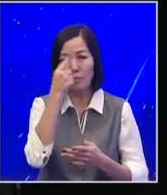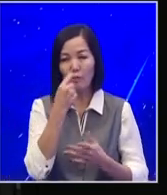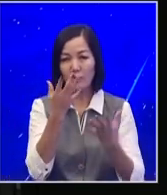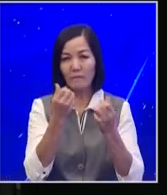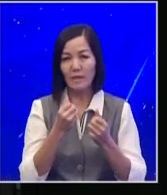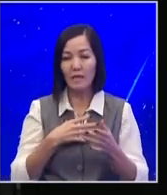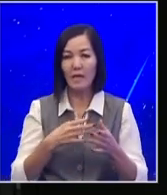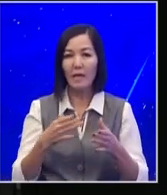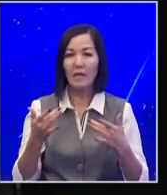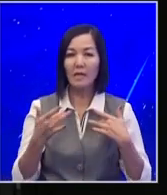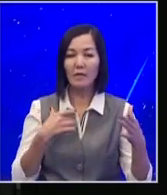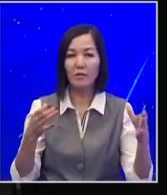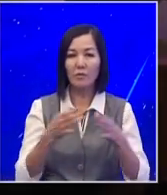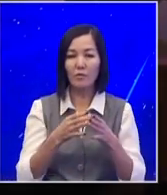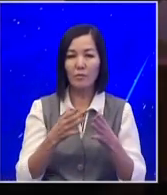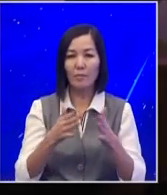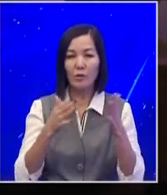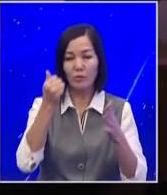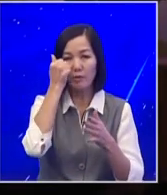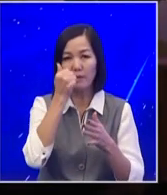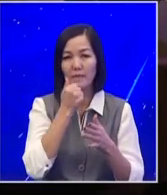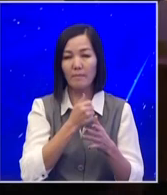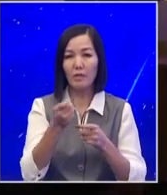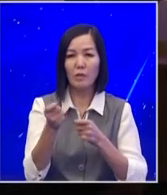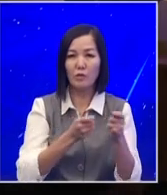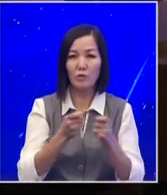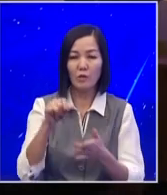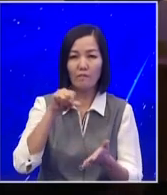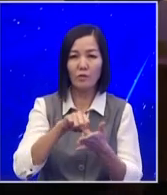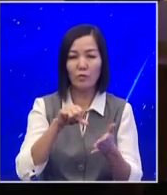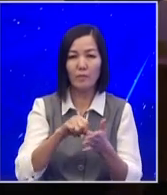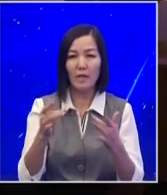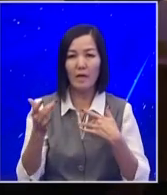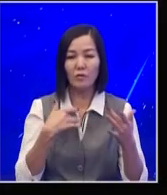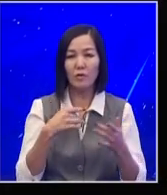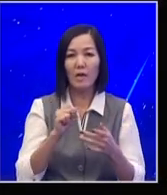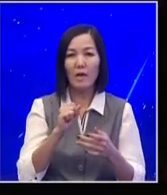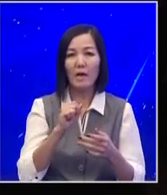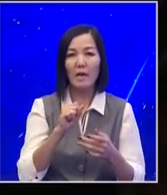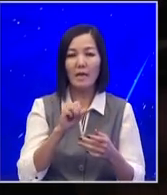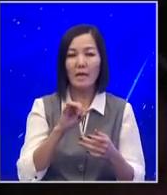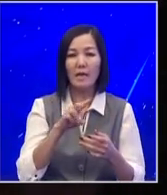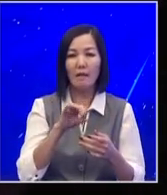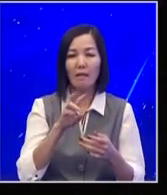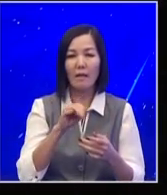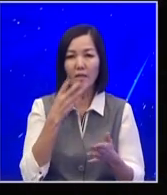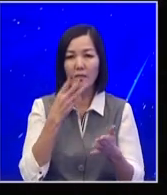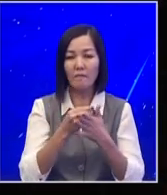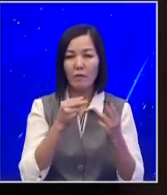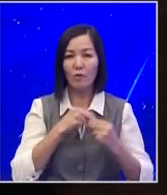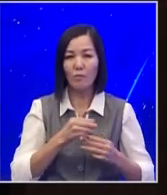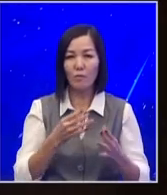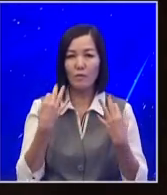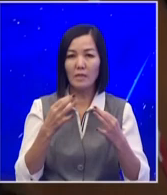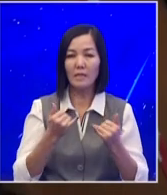всему коллективу театра за проделанную работу. Режиссером спектакля выступил известный актер Ерлан Билал. Свою работу он приурочил ко дню независимости